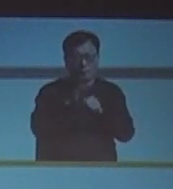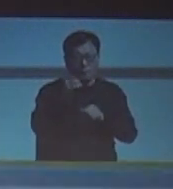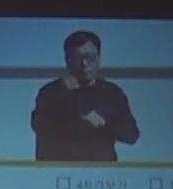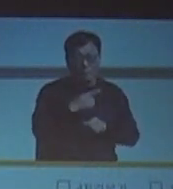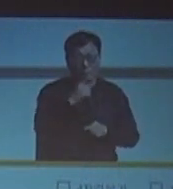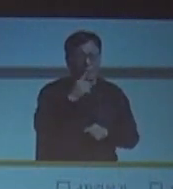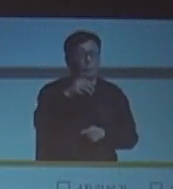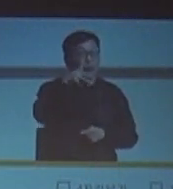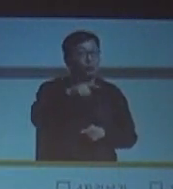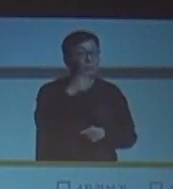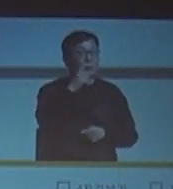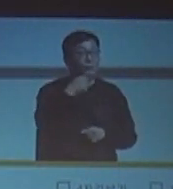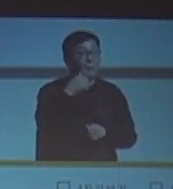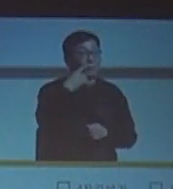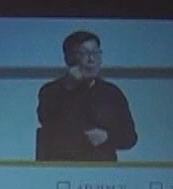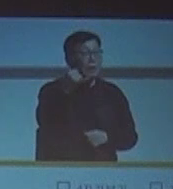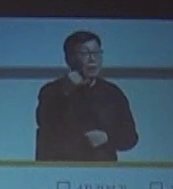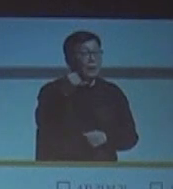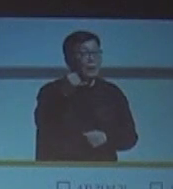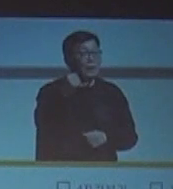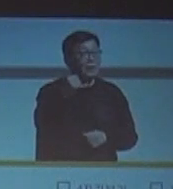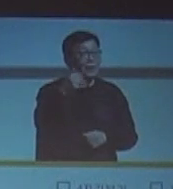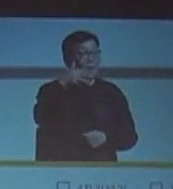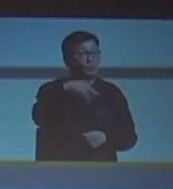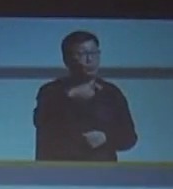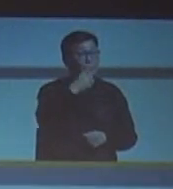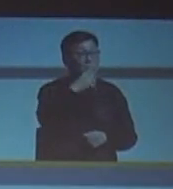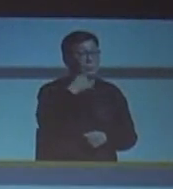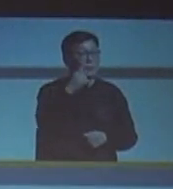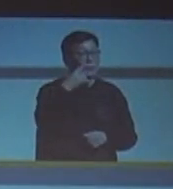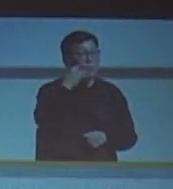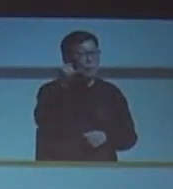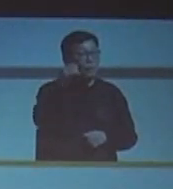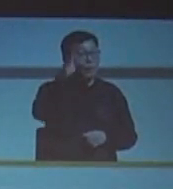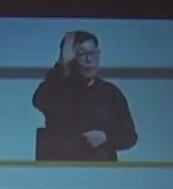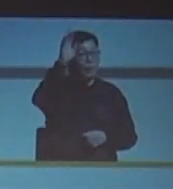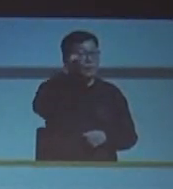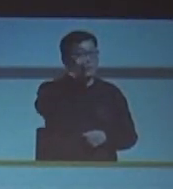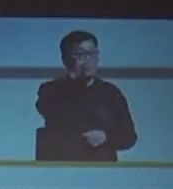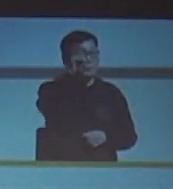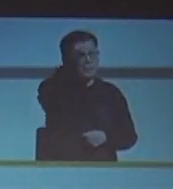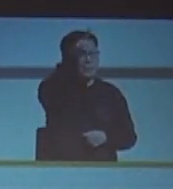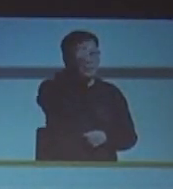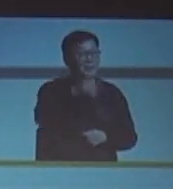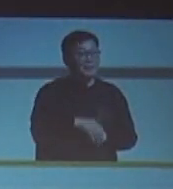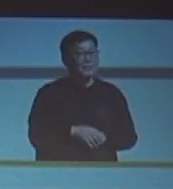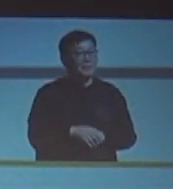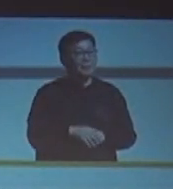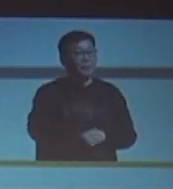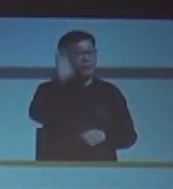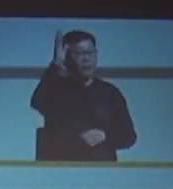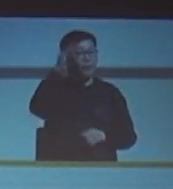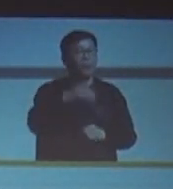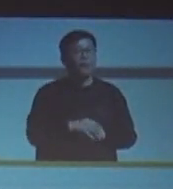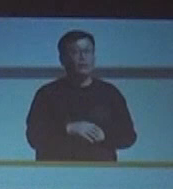어머니. 어머니 어디 계십니까? 어머니. 네. 네. 어머니. 손 한번 흔들어 주십시오. 네. 어머니.